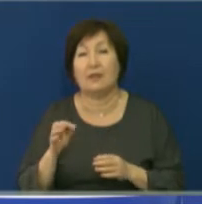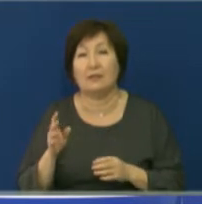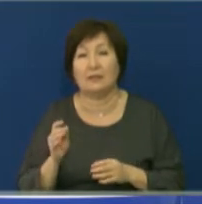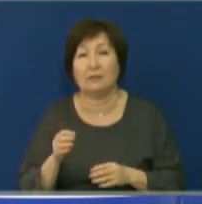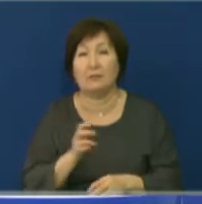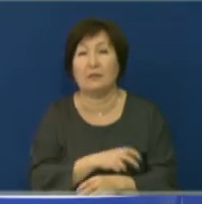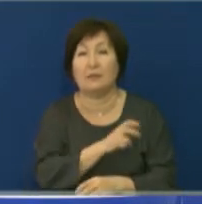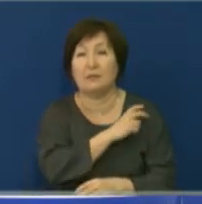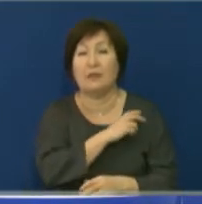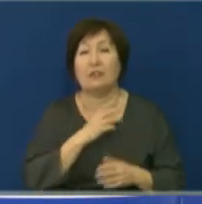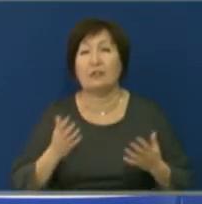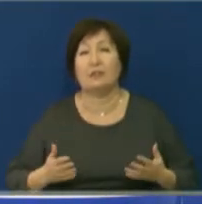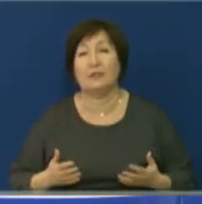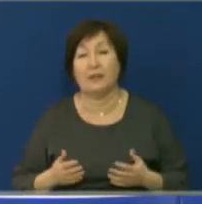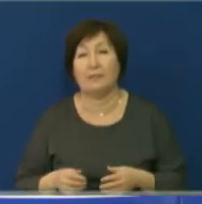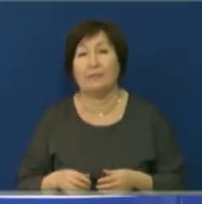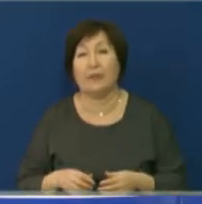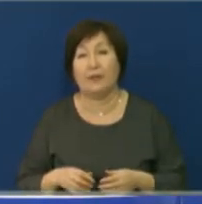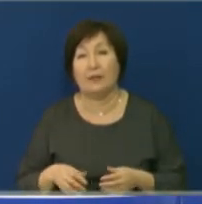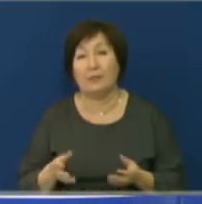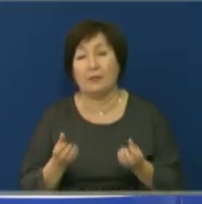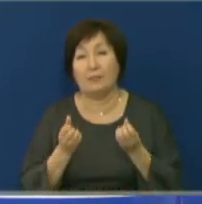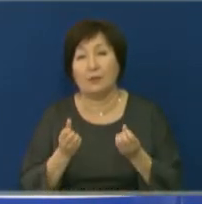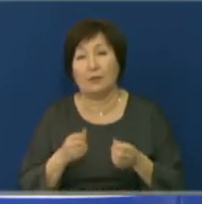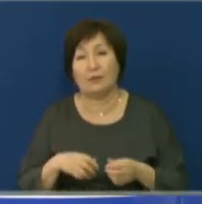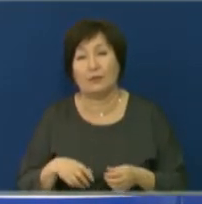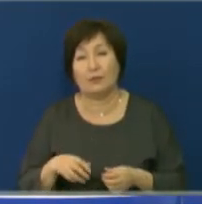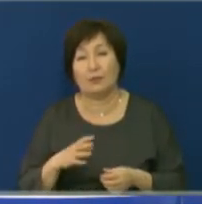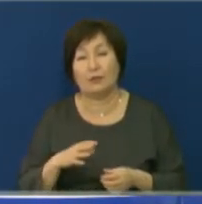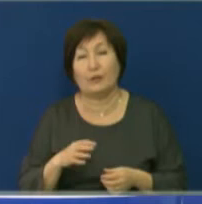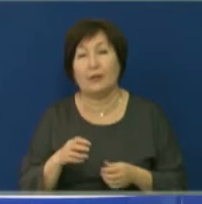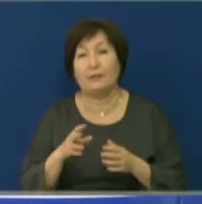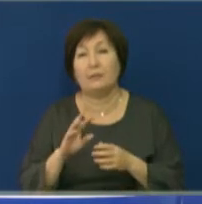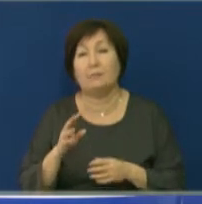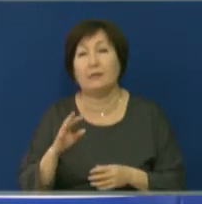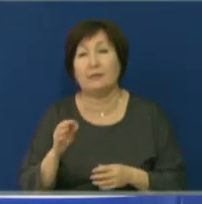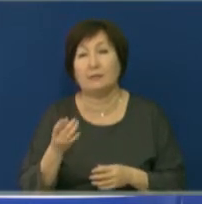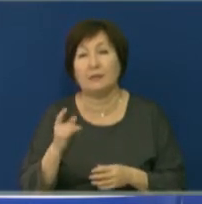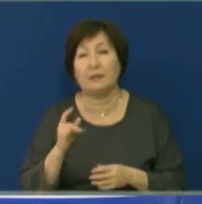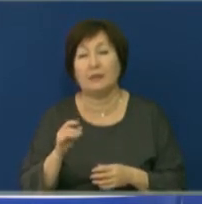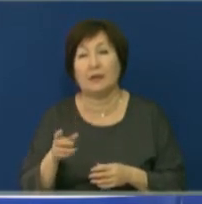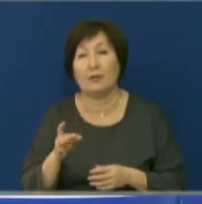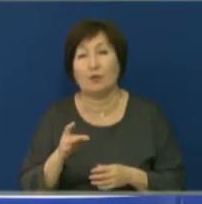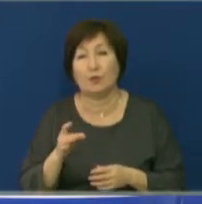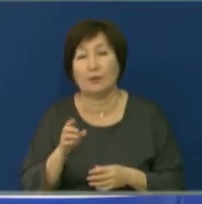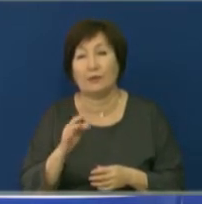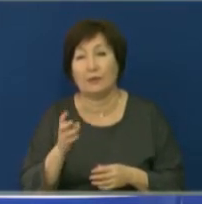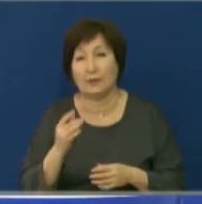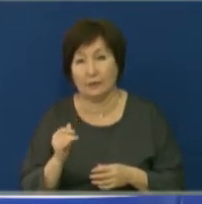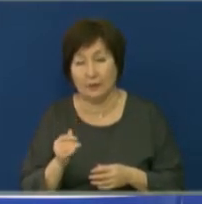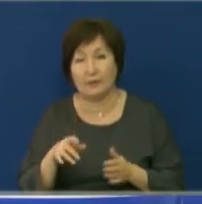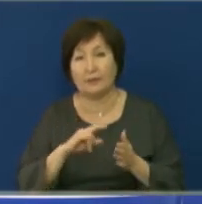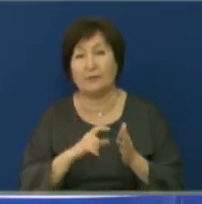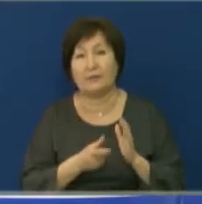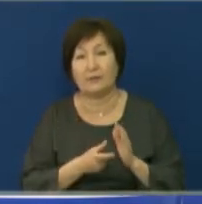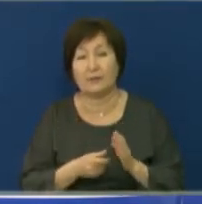4900 квартир. Успешным проектом жилищного строительства стал микрорайон Карагайлы в городе Семей, где квартиры получили более 200